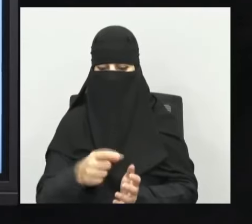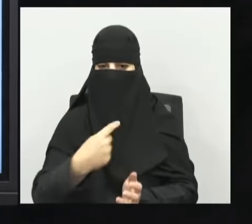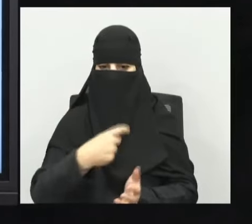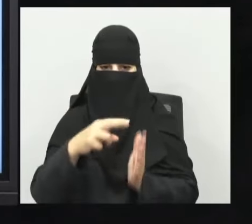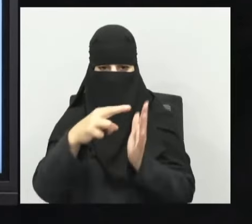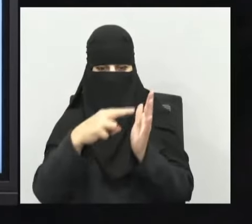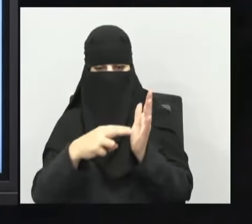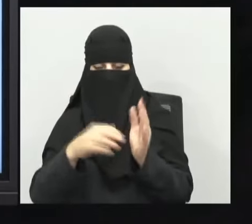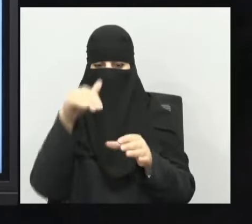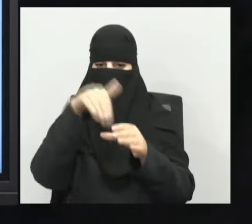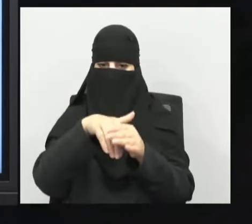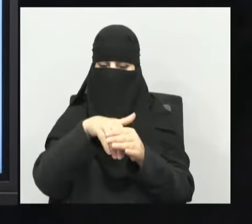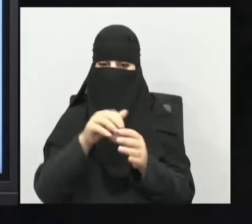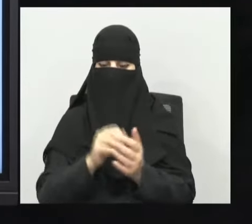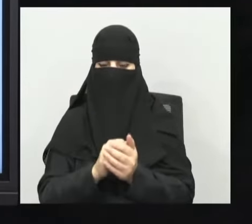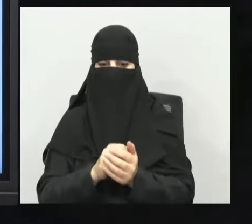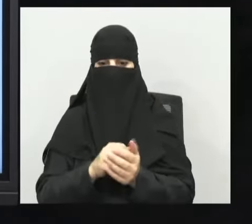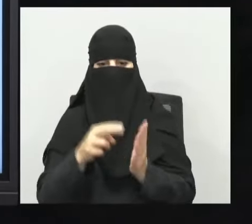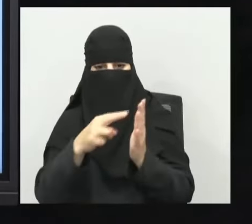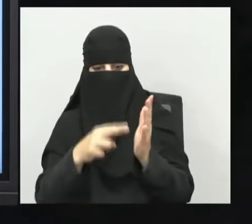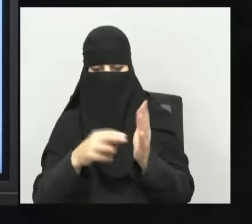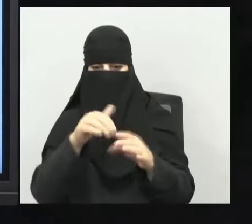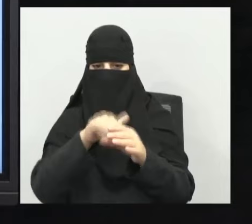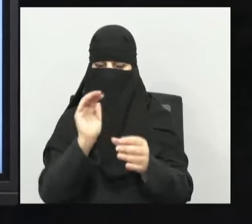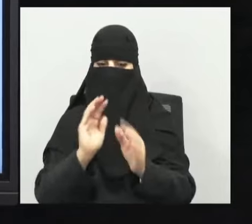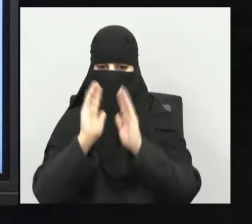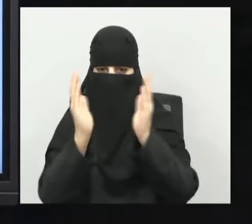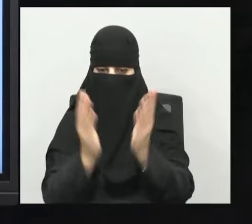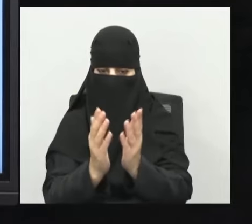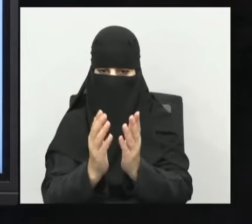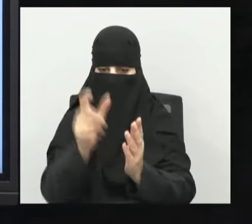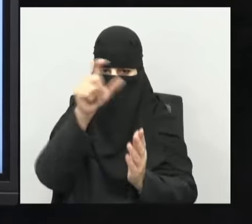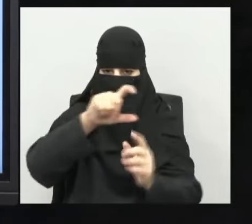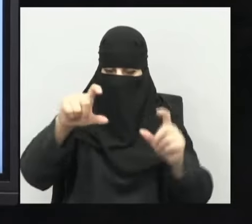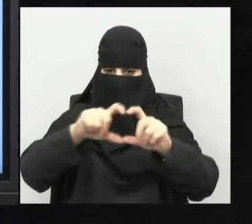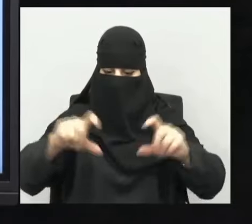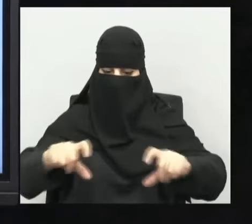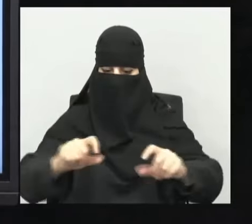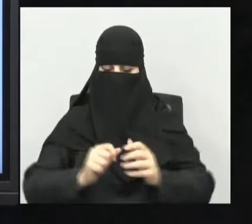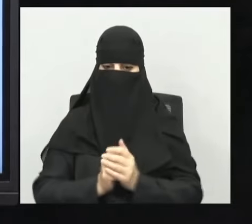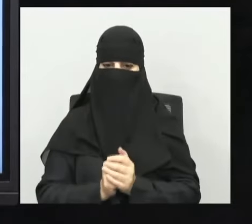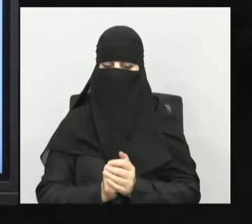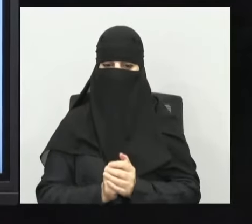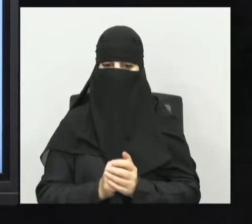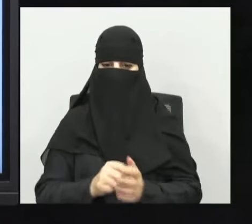ساقرا لكم المدخلات وساقرا لكم المخرجات في كل صف من هذه الصفوف خلاص وابغى اترك لكم الحكم